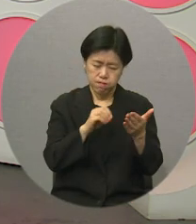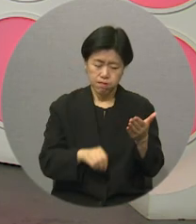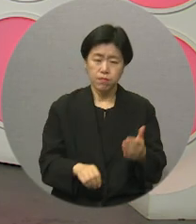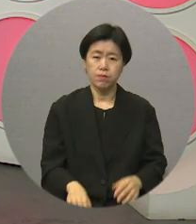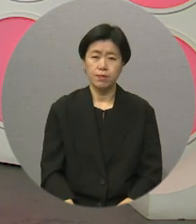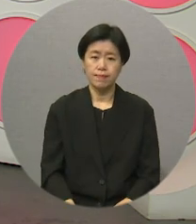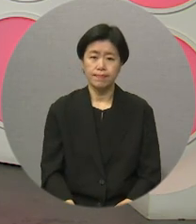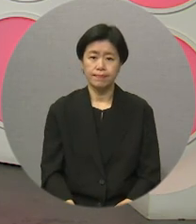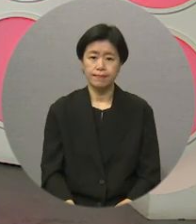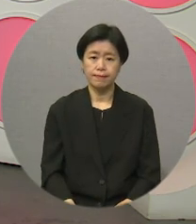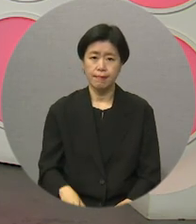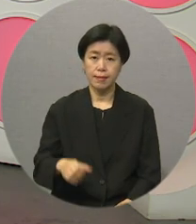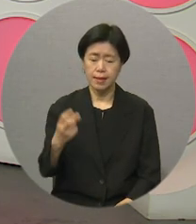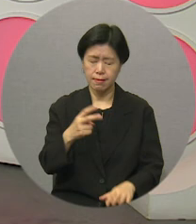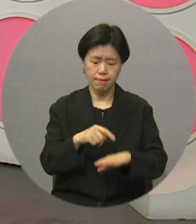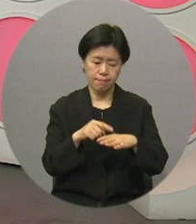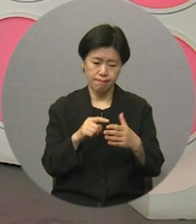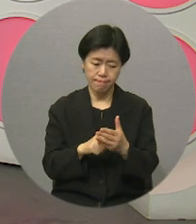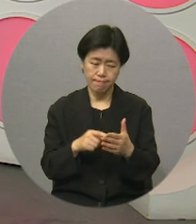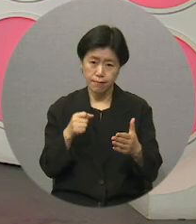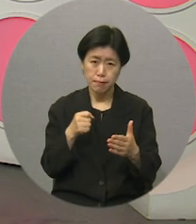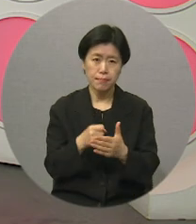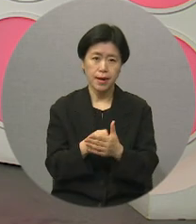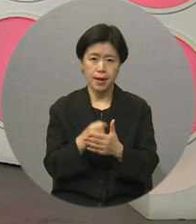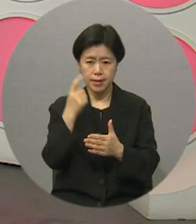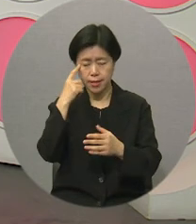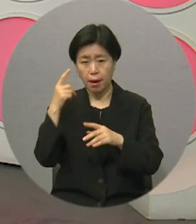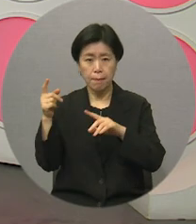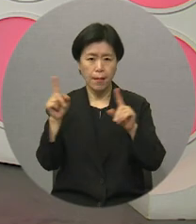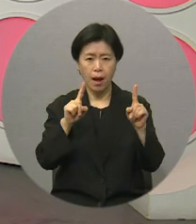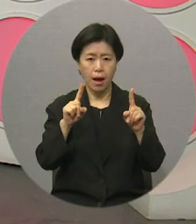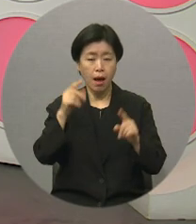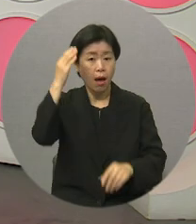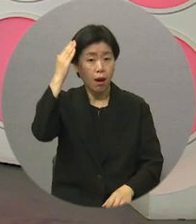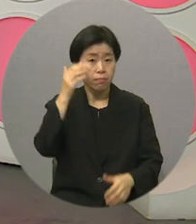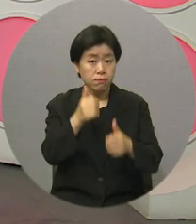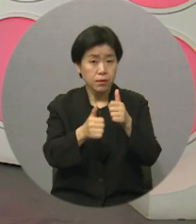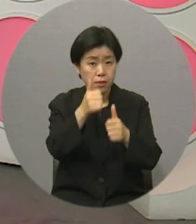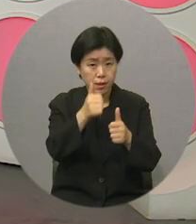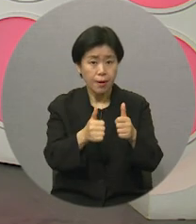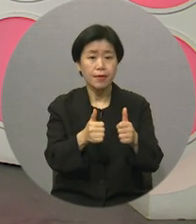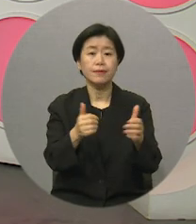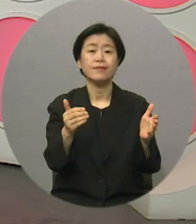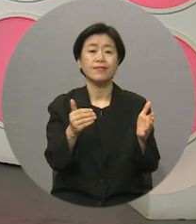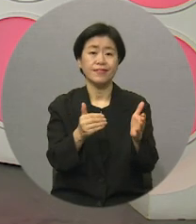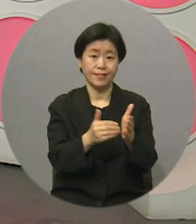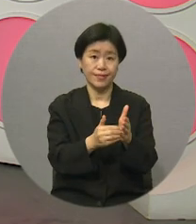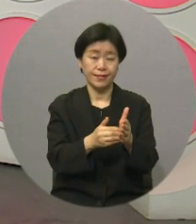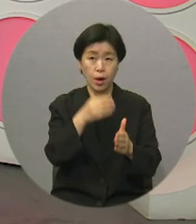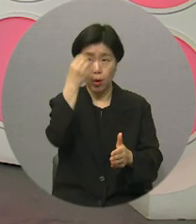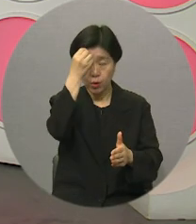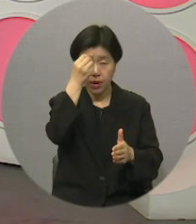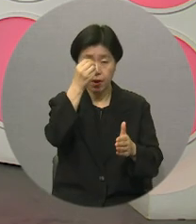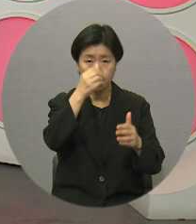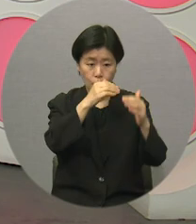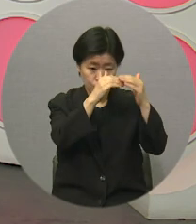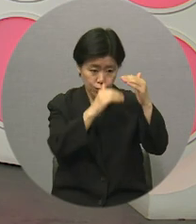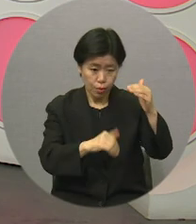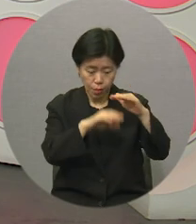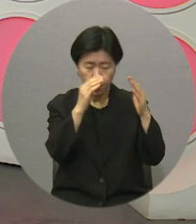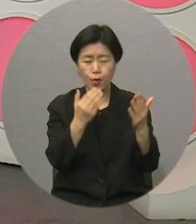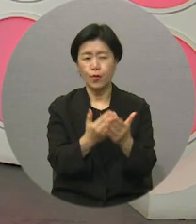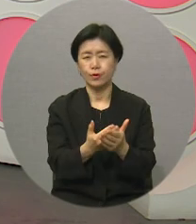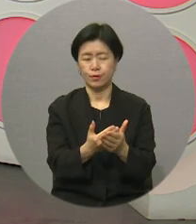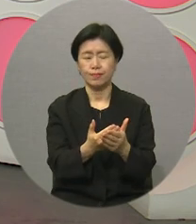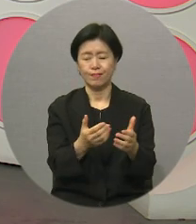저는 마음을 다잡고 검정고시를 준비 중 고등학교 과정을 무사히 마쳤습니다. 그러나